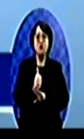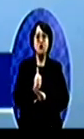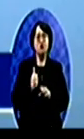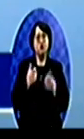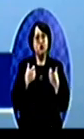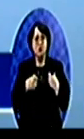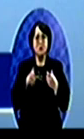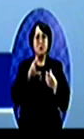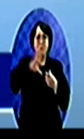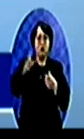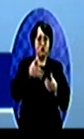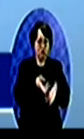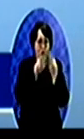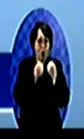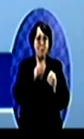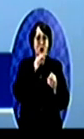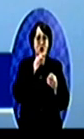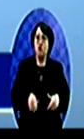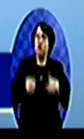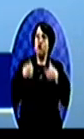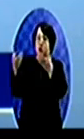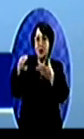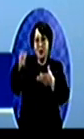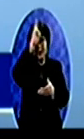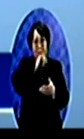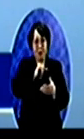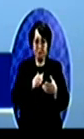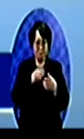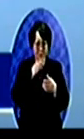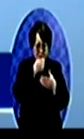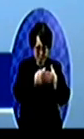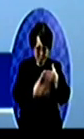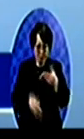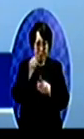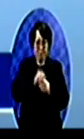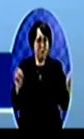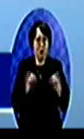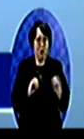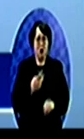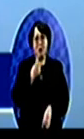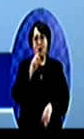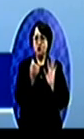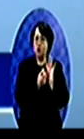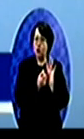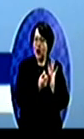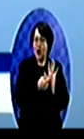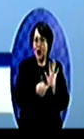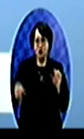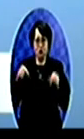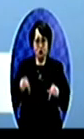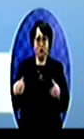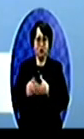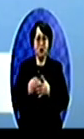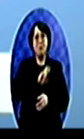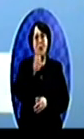өгдөг байтлын яамн дээр тэр тоолоод байхад нь ерөөсө байхгүй гэдэг хариу 2016 оноос өнөөдрийг хүртэл одоо байгаль орчны яам. Энэ бол зөвхөн